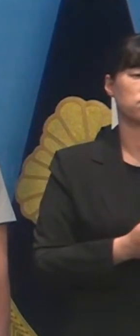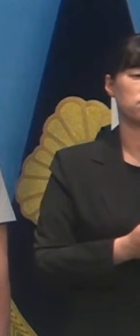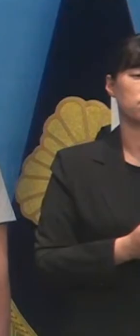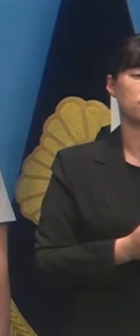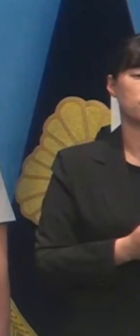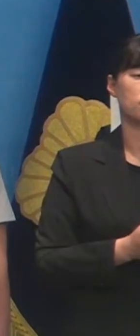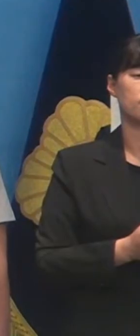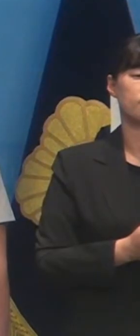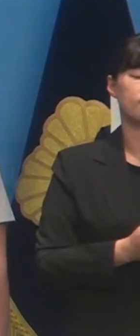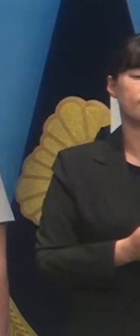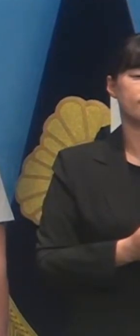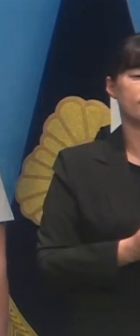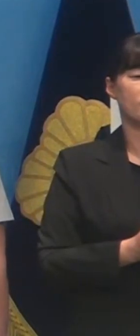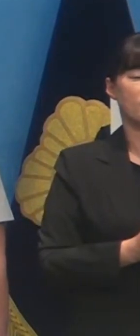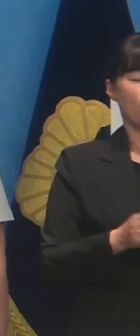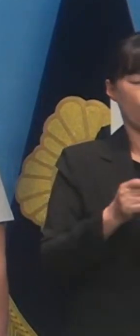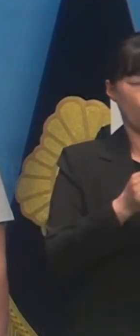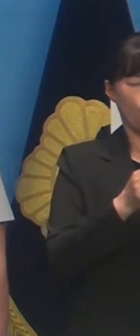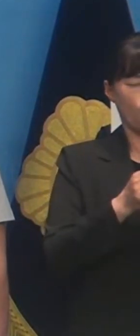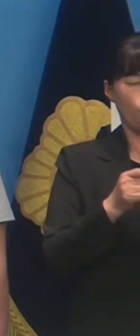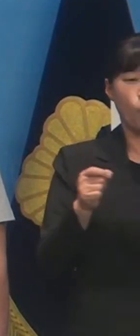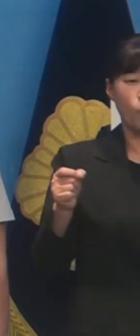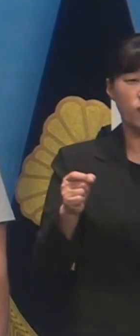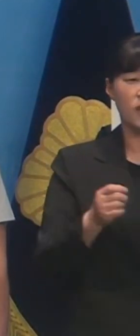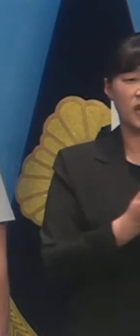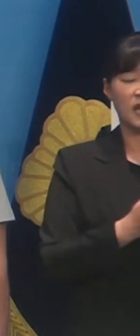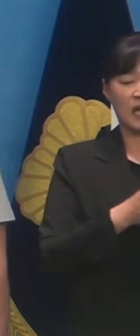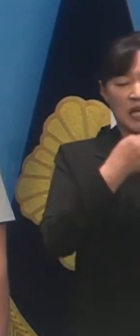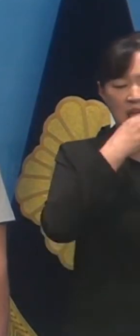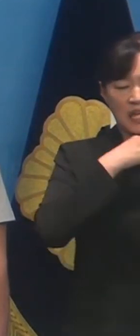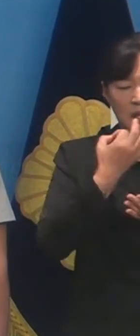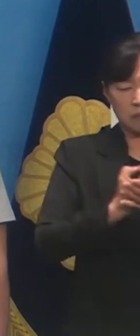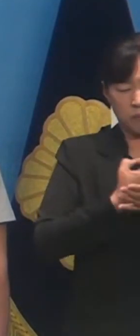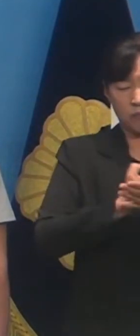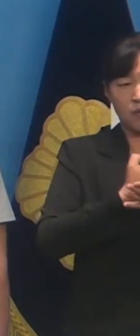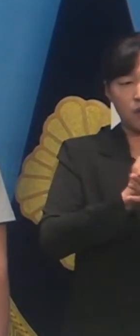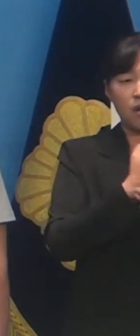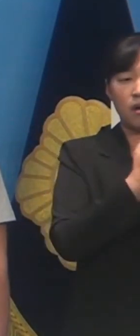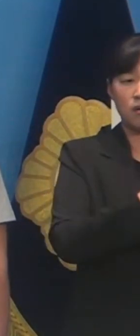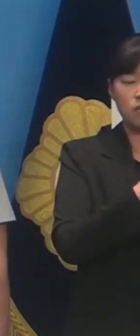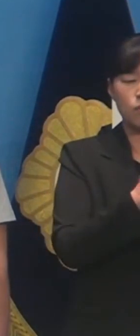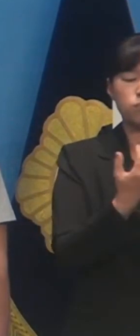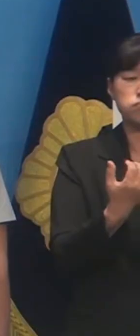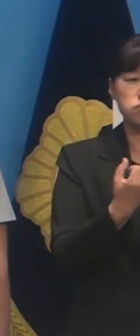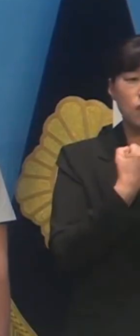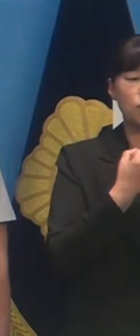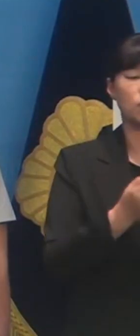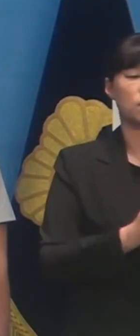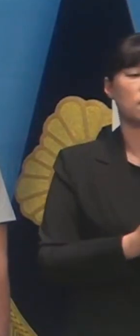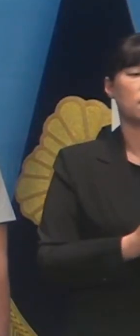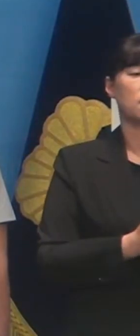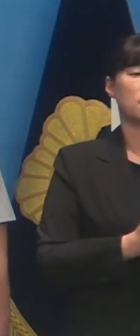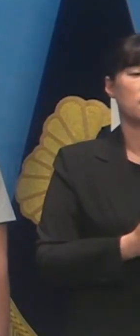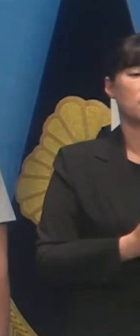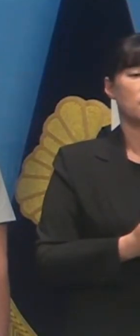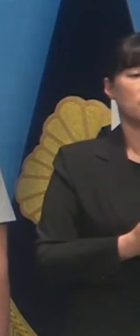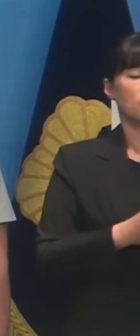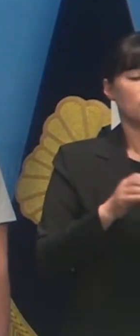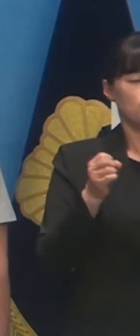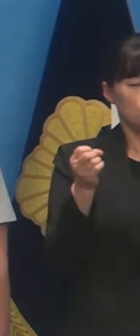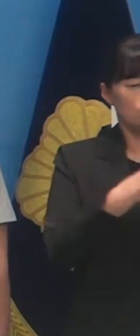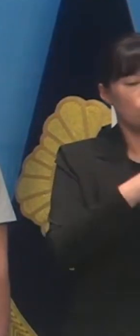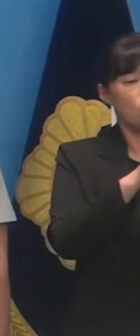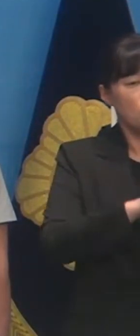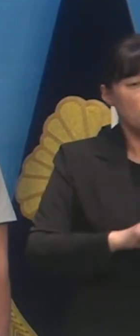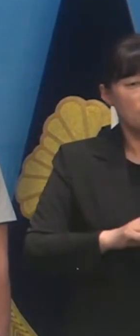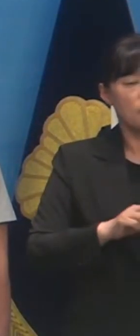얼마만큼 장기간에 걸쳐서 영업이익을 창출하고 그래 해왔음에도 불구하고 또 다른 일련의 매각 과정을